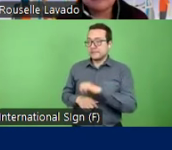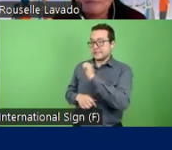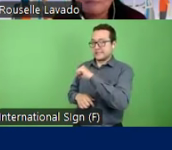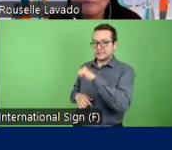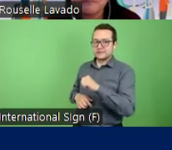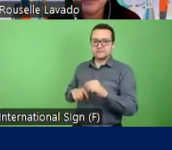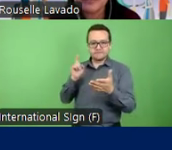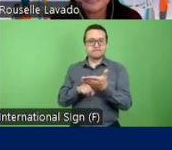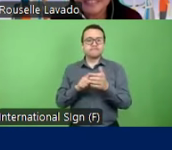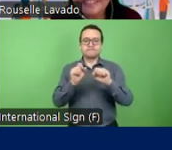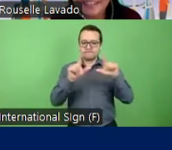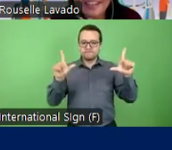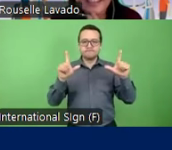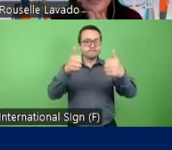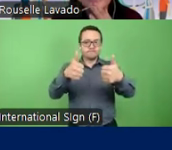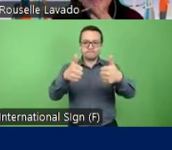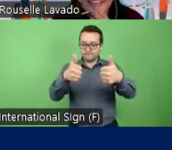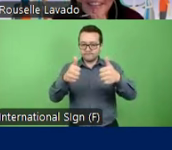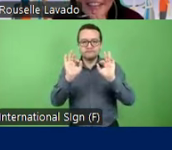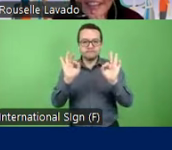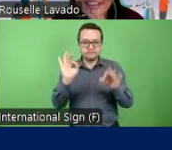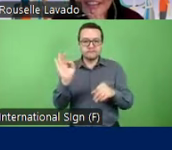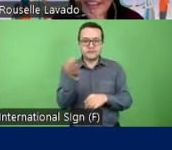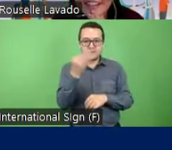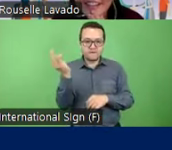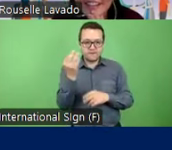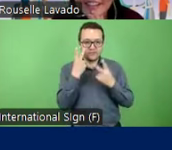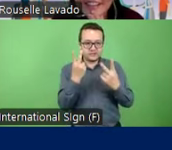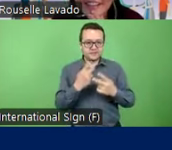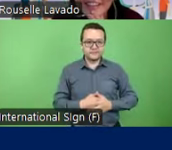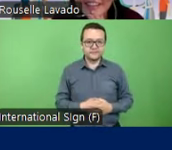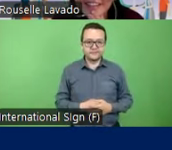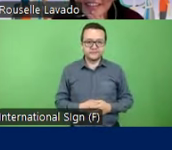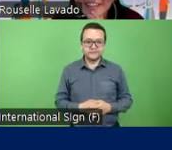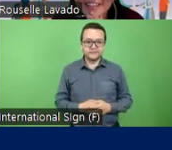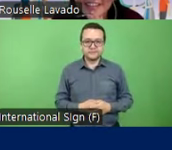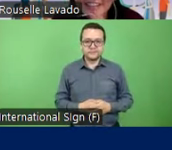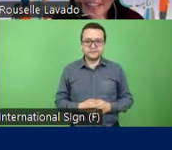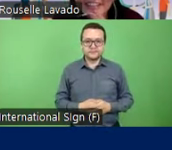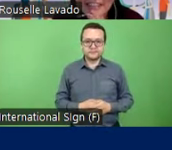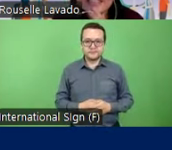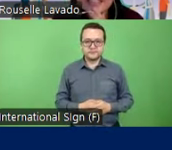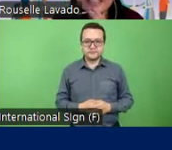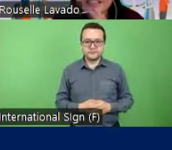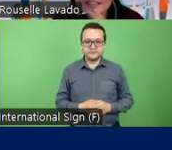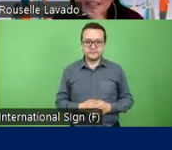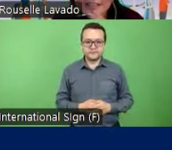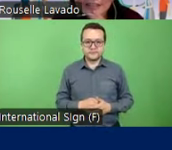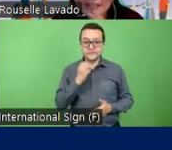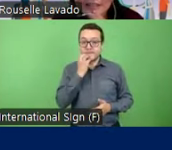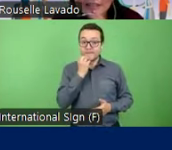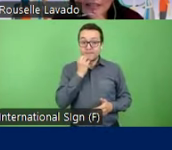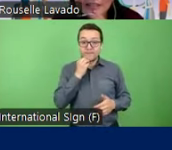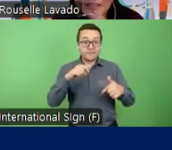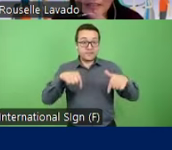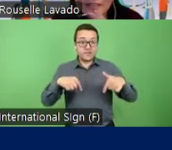Si vous pouviez le mettre dans tout l'écran en mode présentation pour que nous puissions le regarder. En